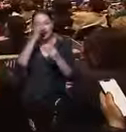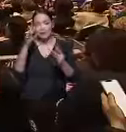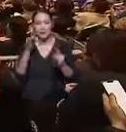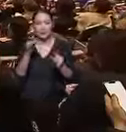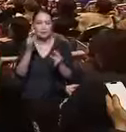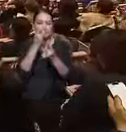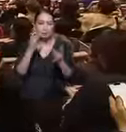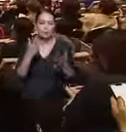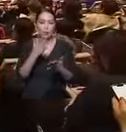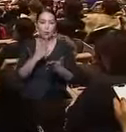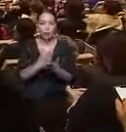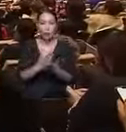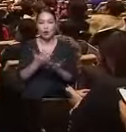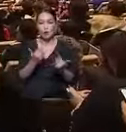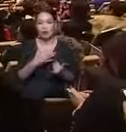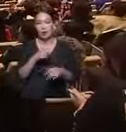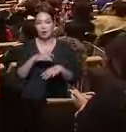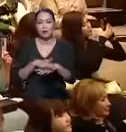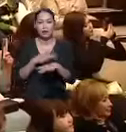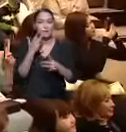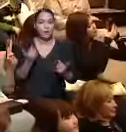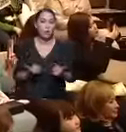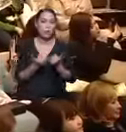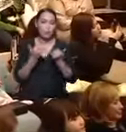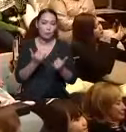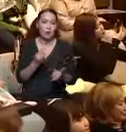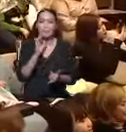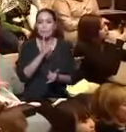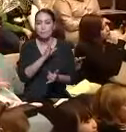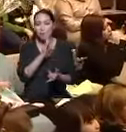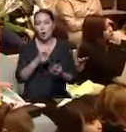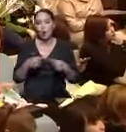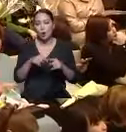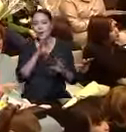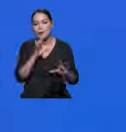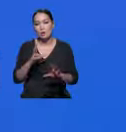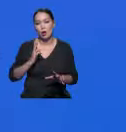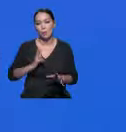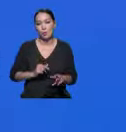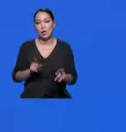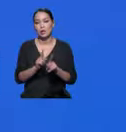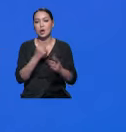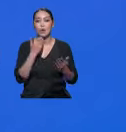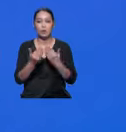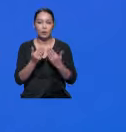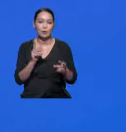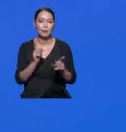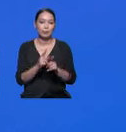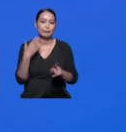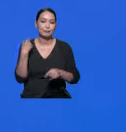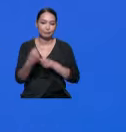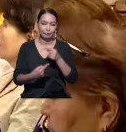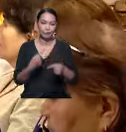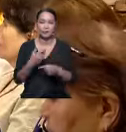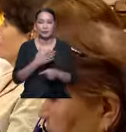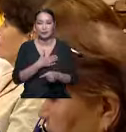цивилизованным. Наш мудрый народ всегда почитал матерей и окружал заботой дочерей. Такое отношение испокон веков у нас в